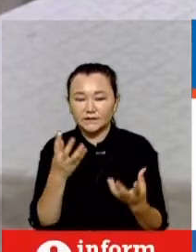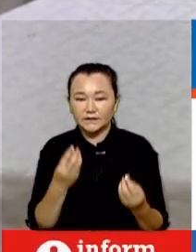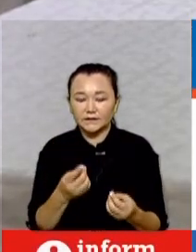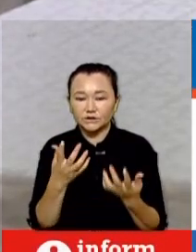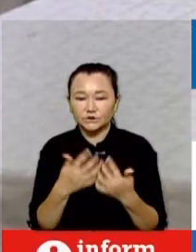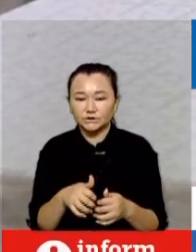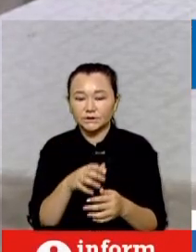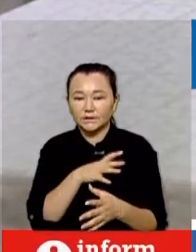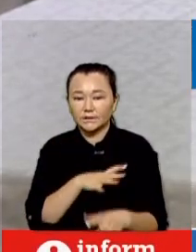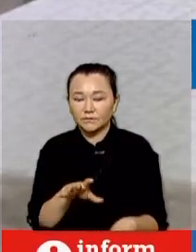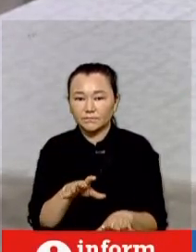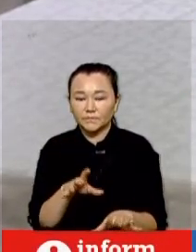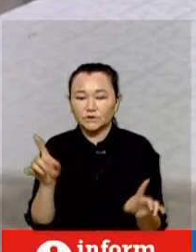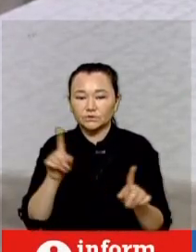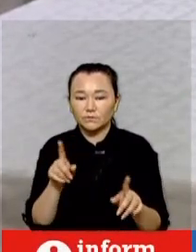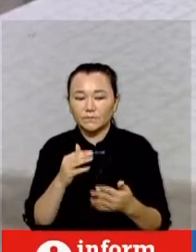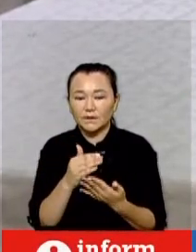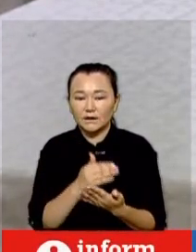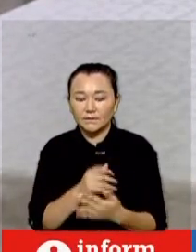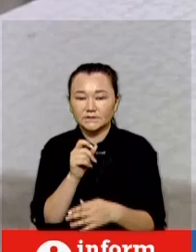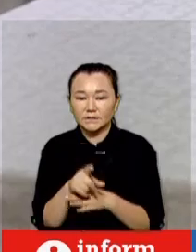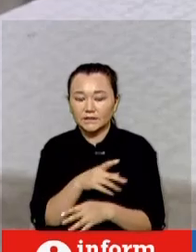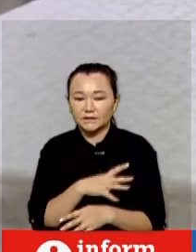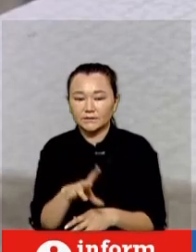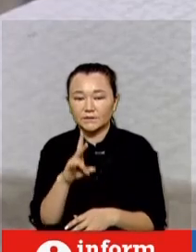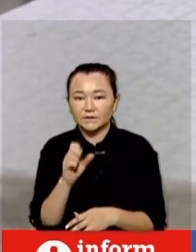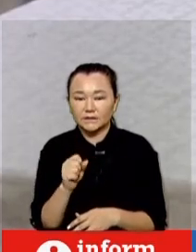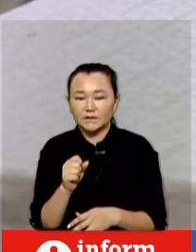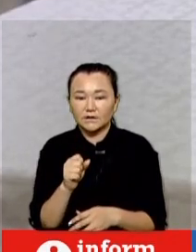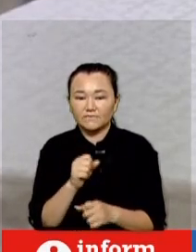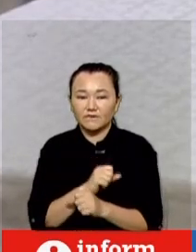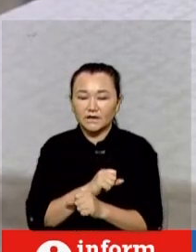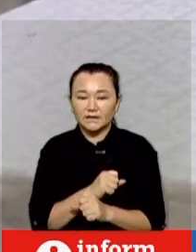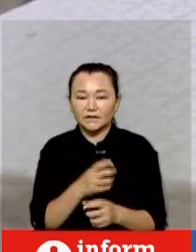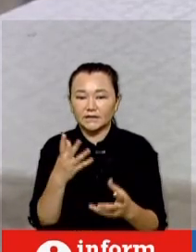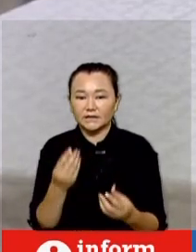учитывались, чтобы программа не назначала на выходные дни.